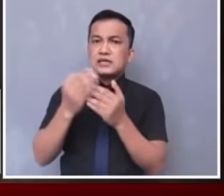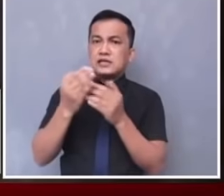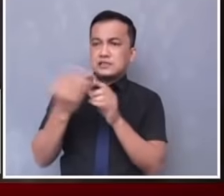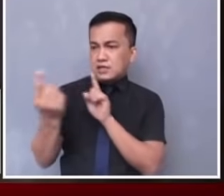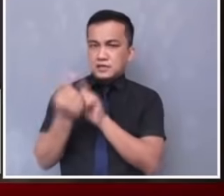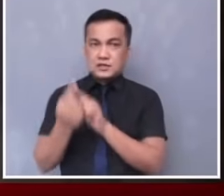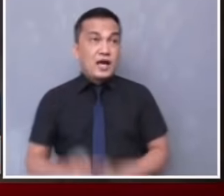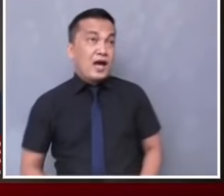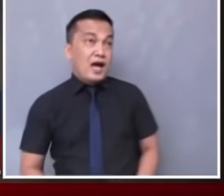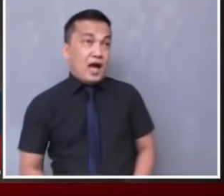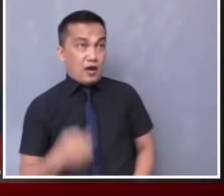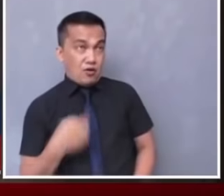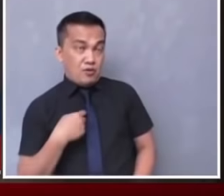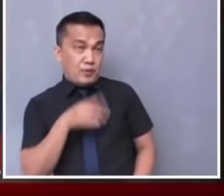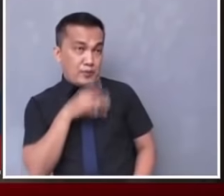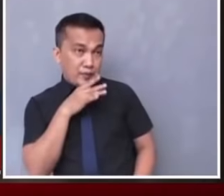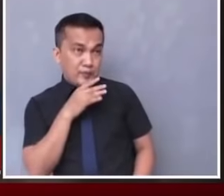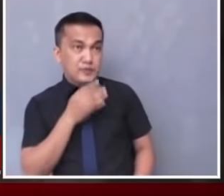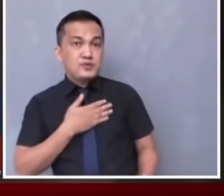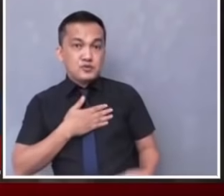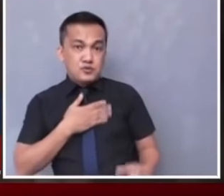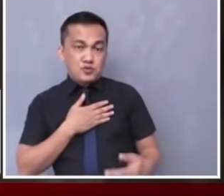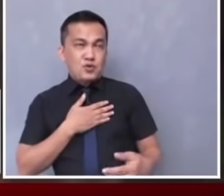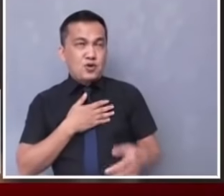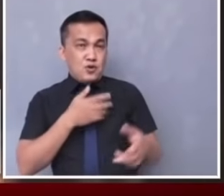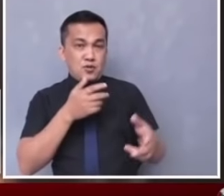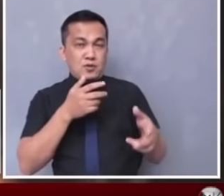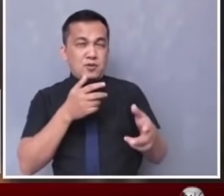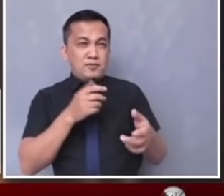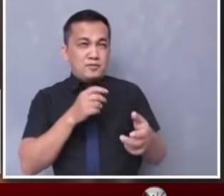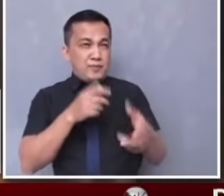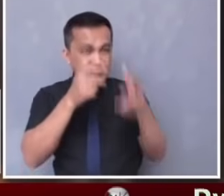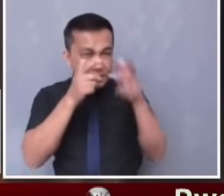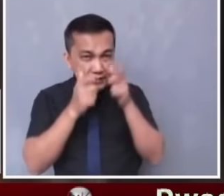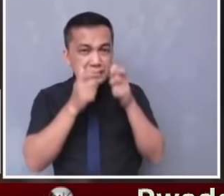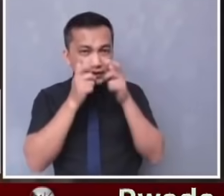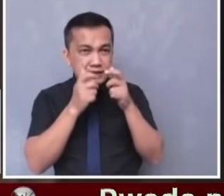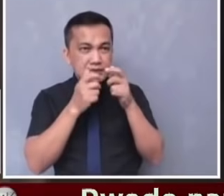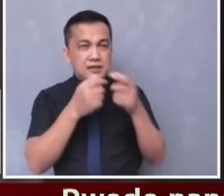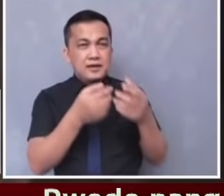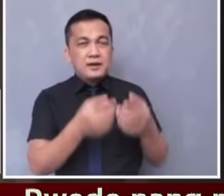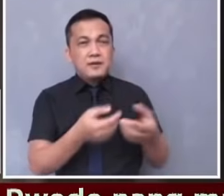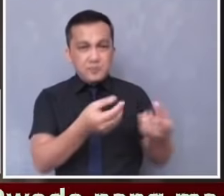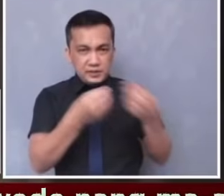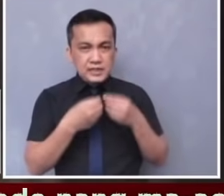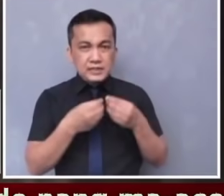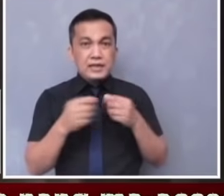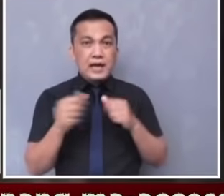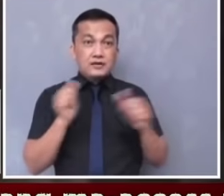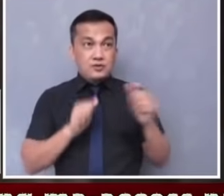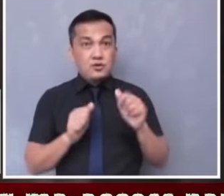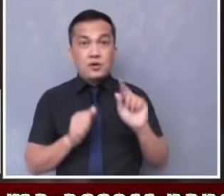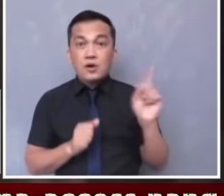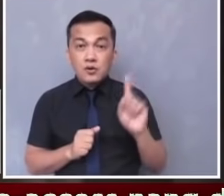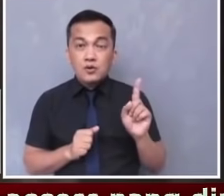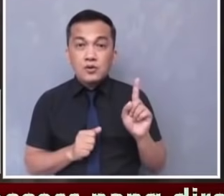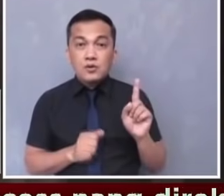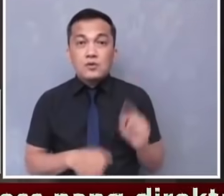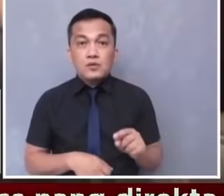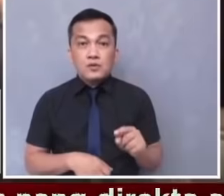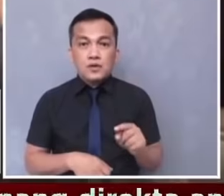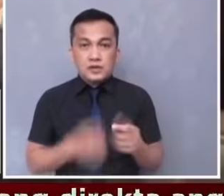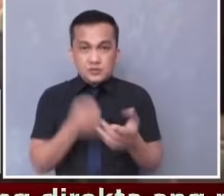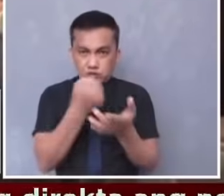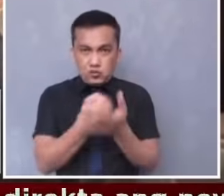lang po sana ng maging marinig na nabigyan po sana ng action is po yung sweldo po namin